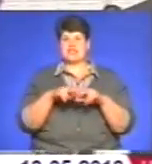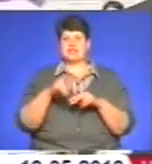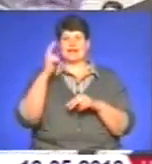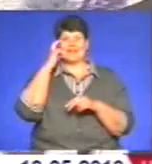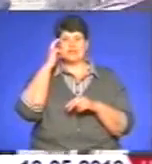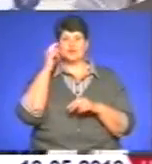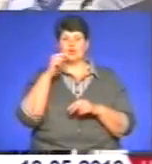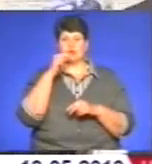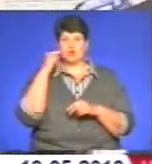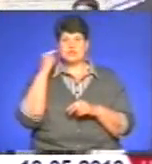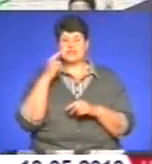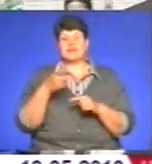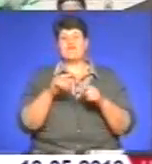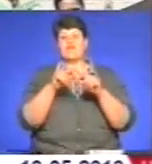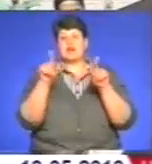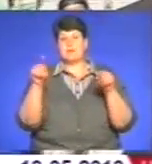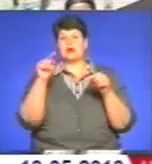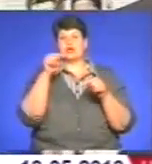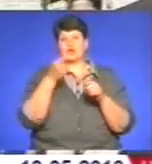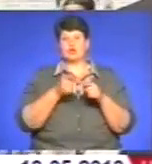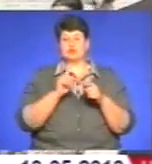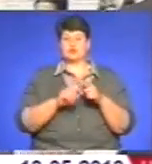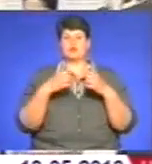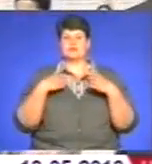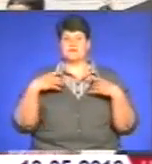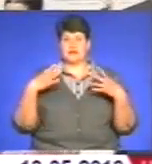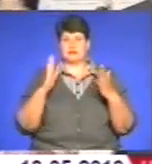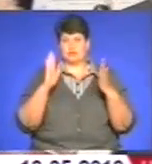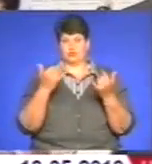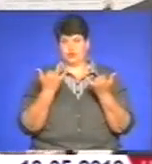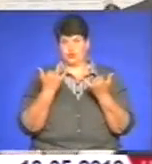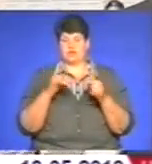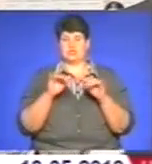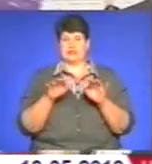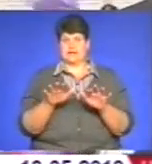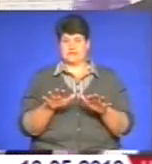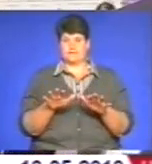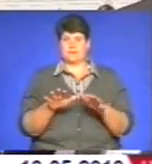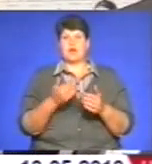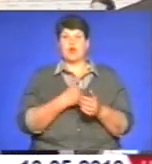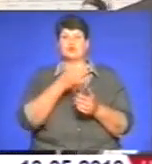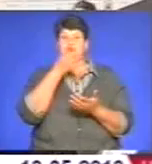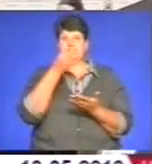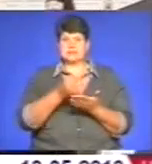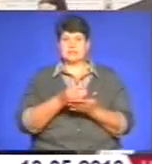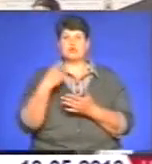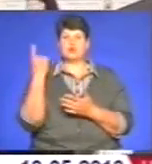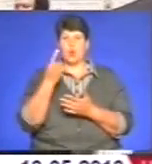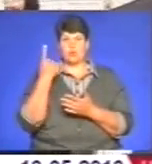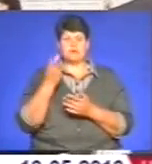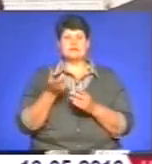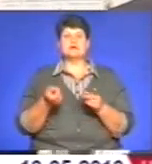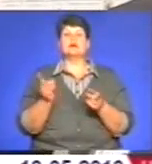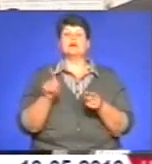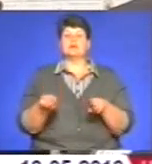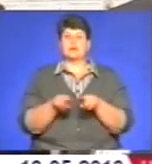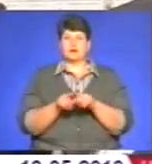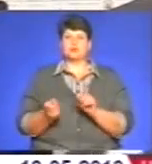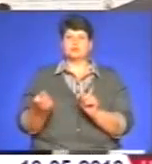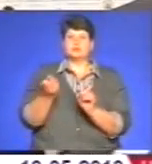цього свята якраз відбулося сьогоднішнє дійство. Хочу сказати, що область теж долучилася